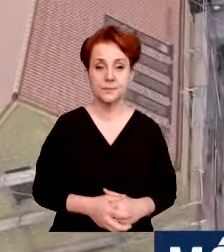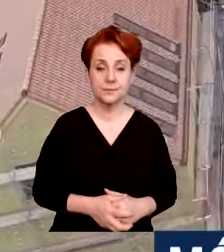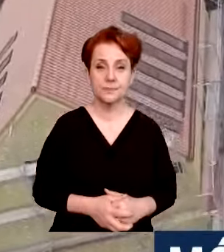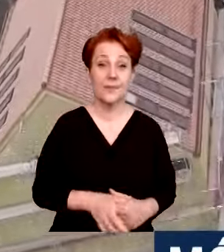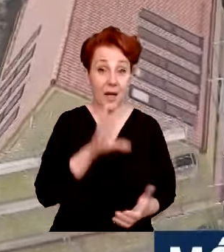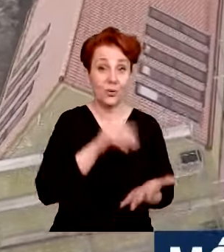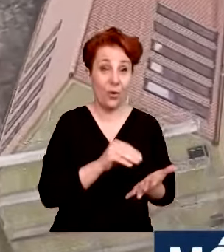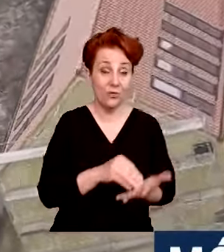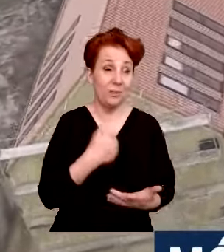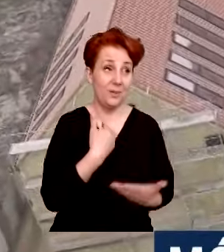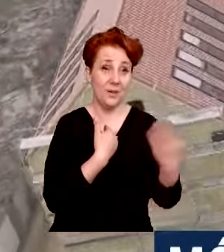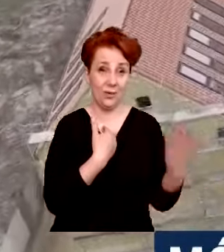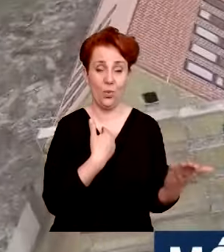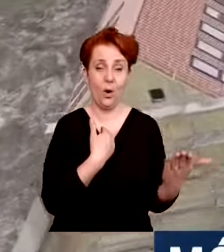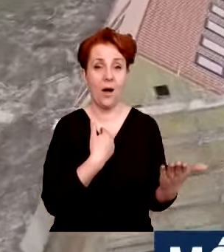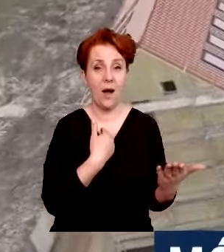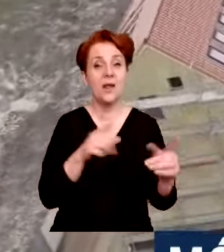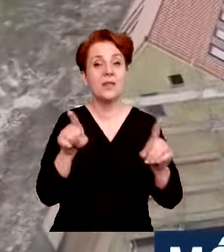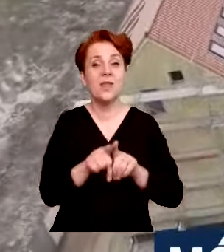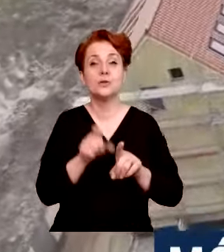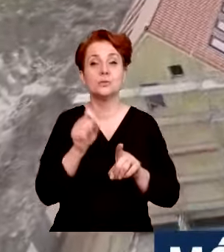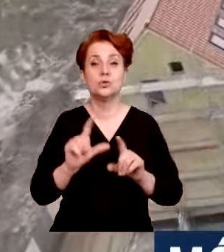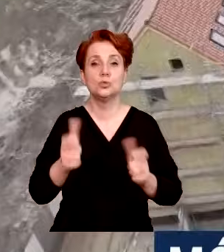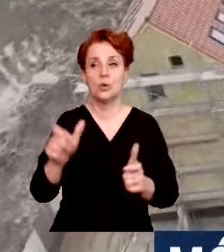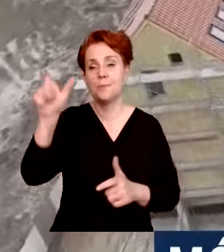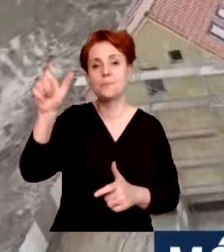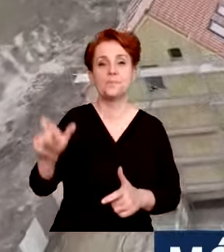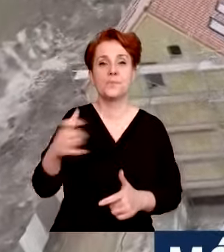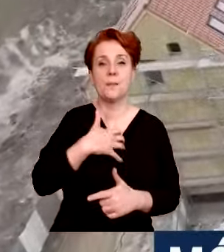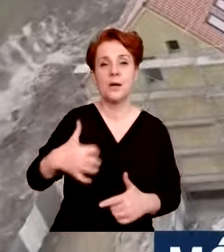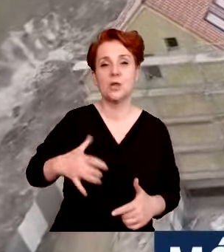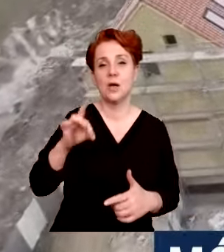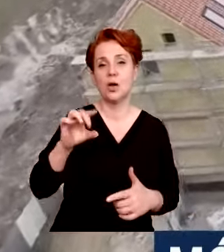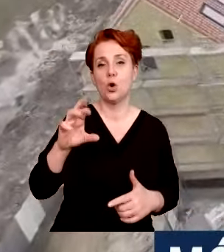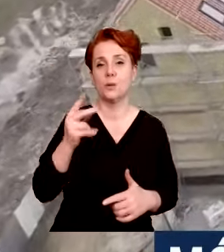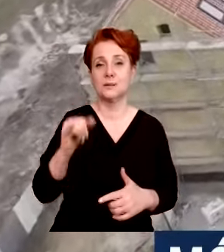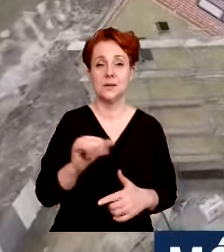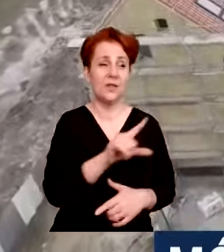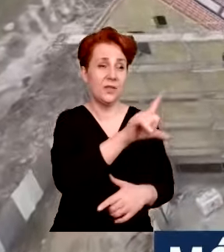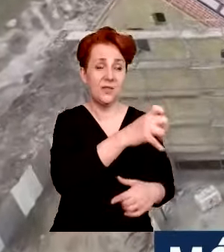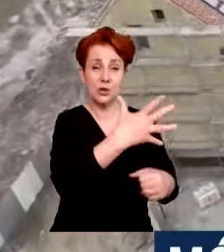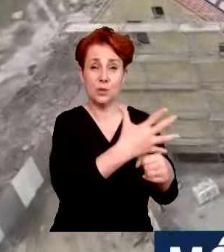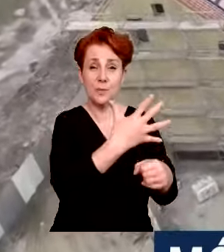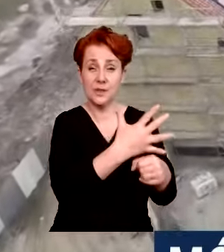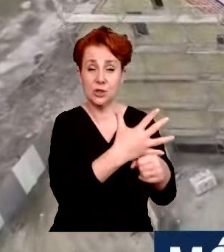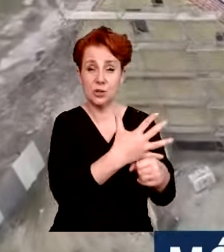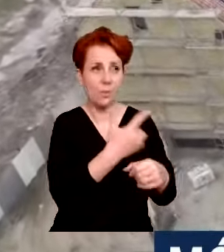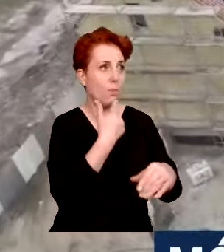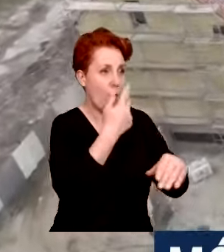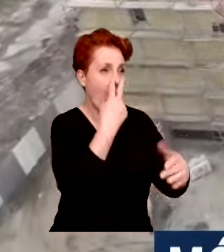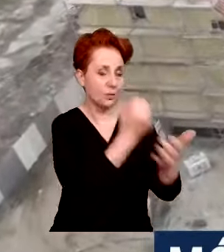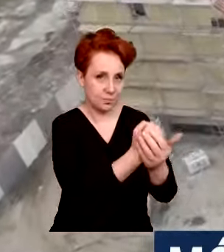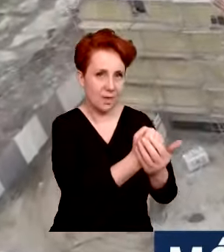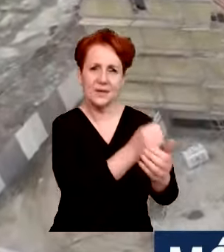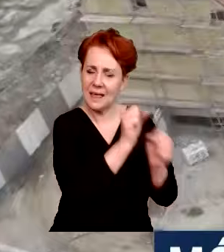było. Natomiast z drugiej strony macie Państwo tak. Marszałka Grodzkiego. 250 osób, przypomnę Państwu, poświadczyło, jest twardy